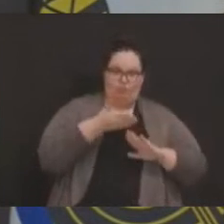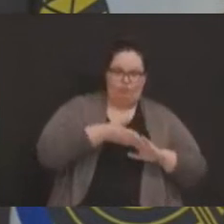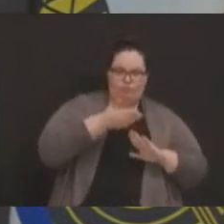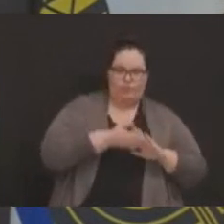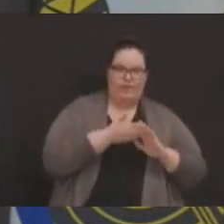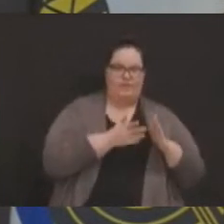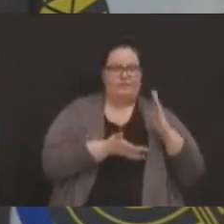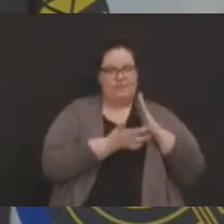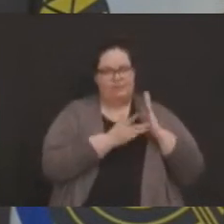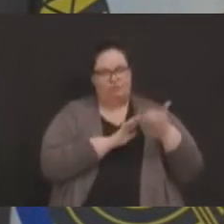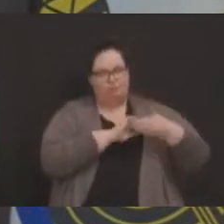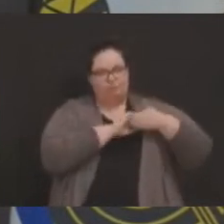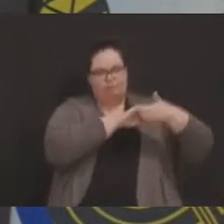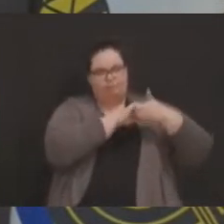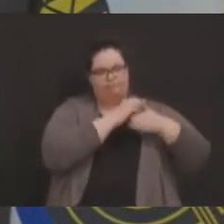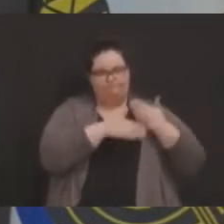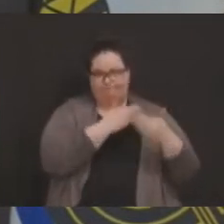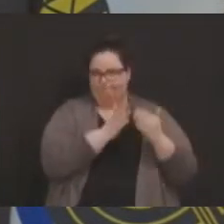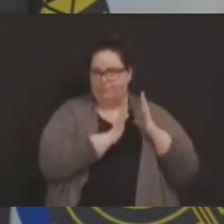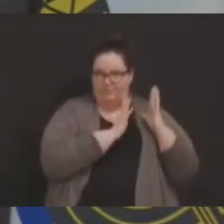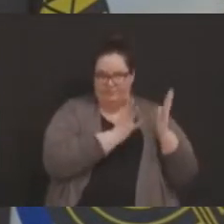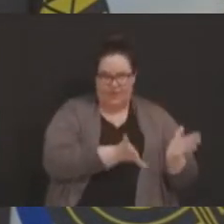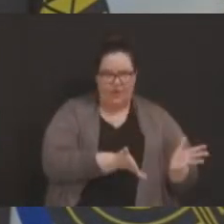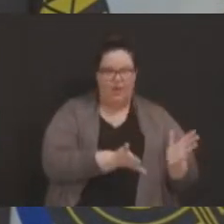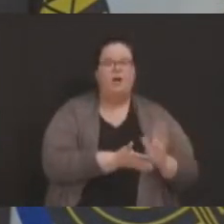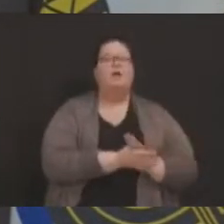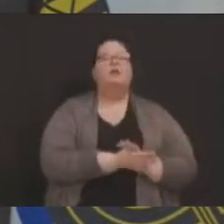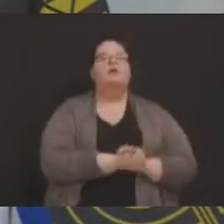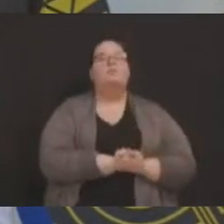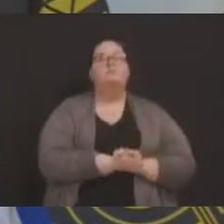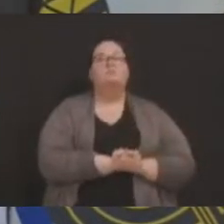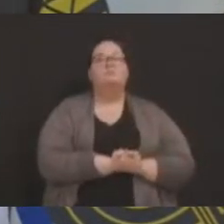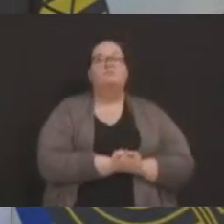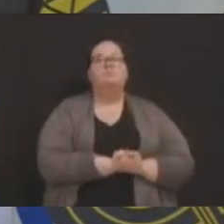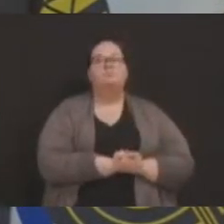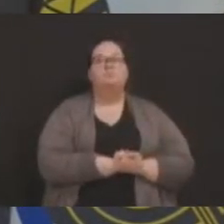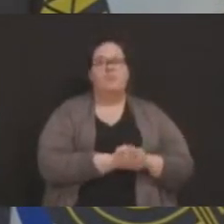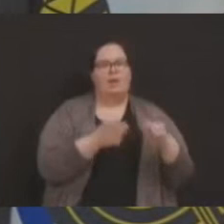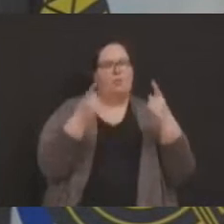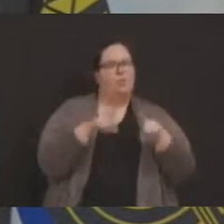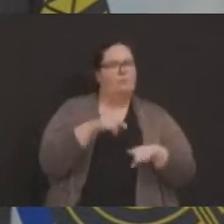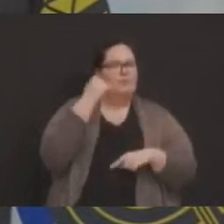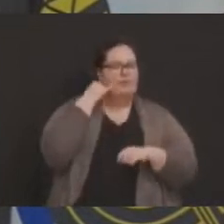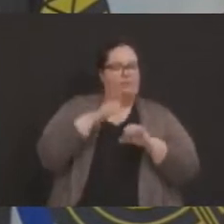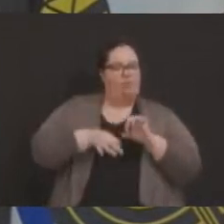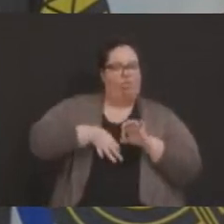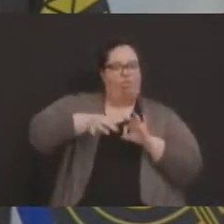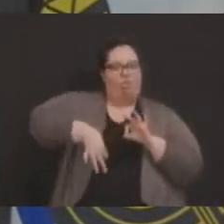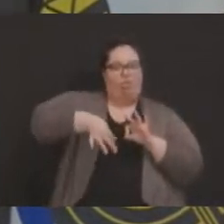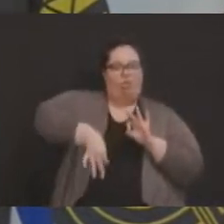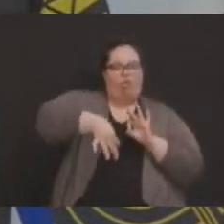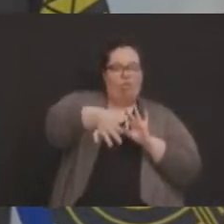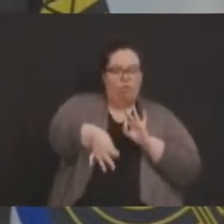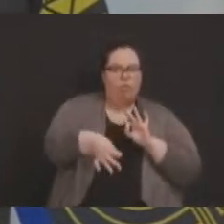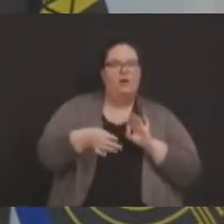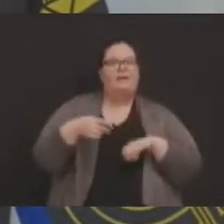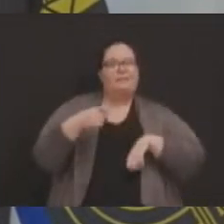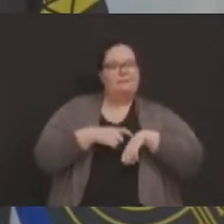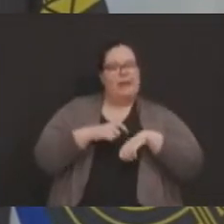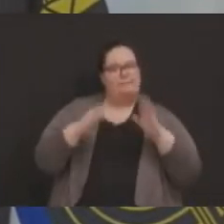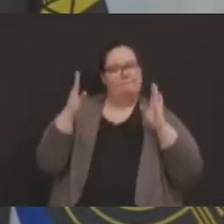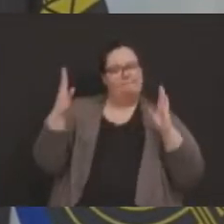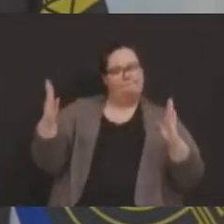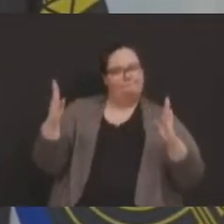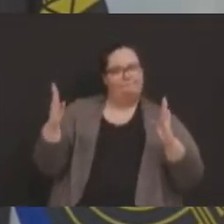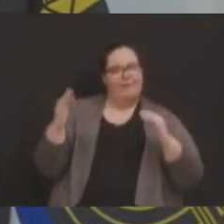the time frames that we have to work with, and what are the changes that we can make within those time frames. Thank you, Ms. Plowman. Patrick